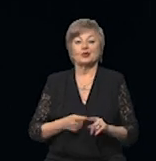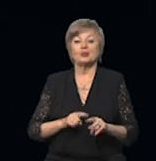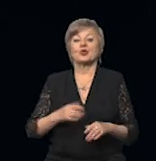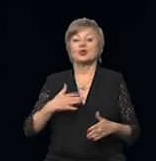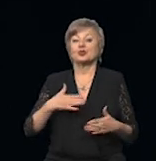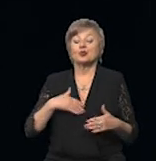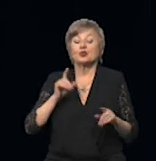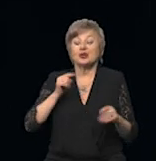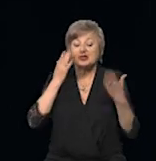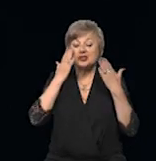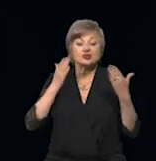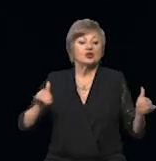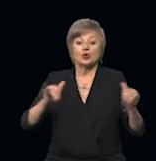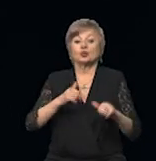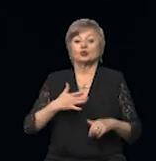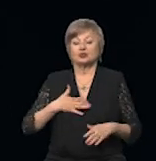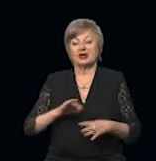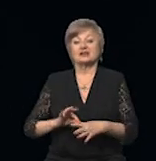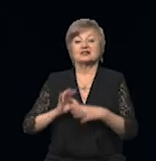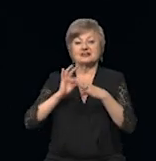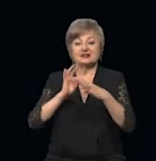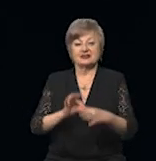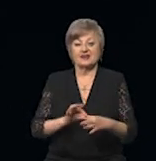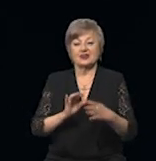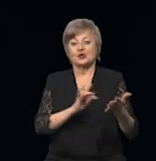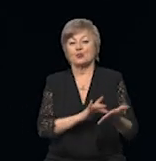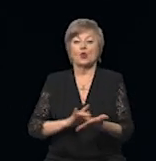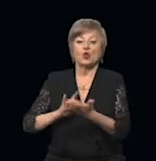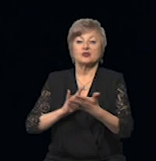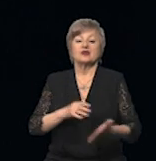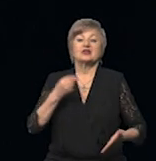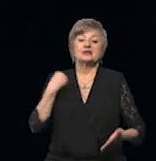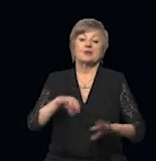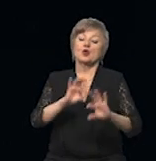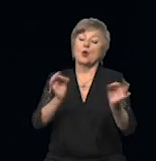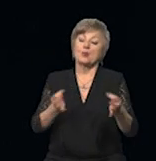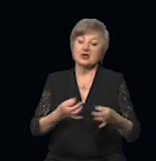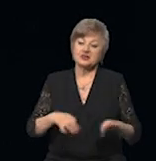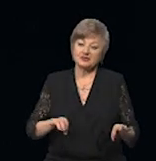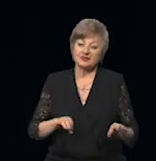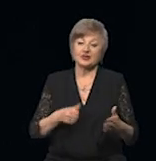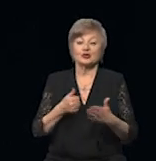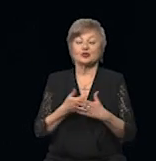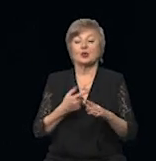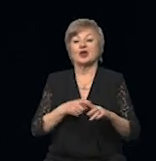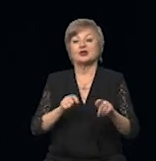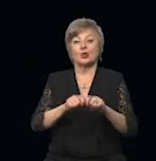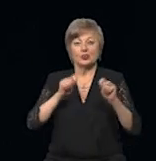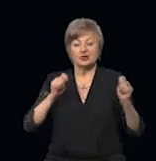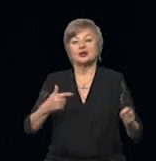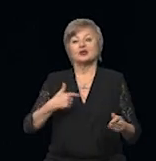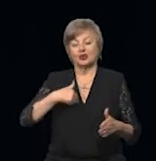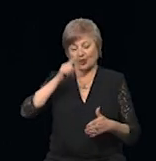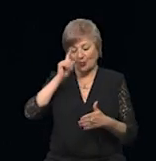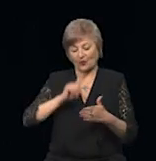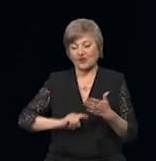не знаю, куди можуть сьогодні нас завести мандри Запоріжжям мистецьким, до яких відкриттів, але я впевнений,